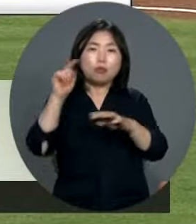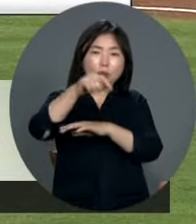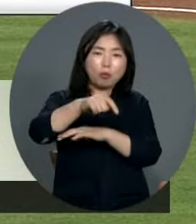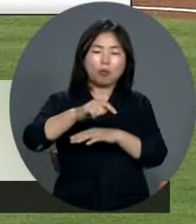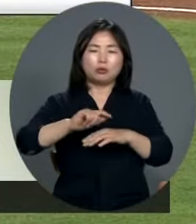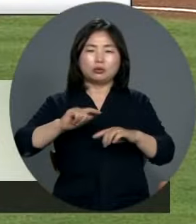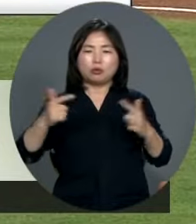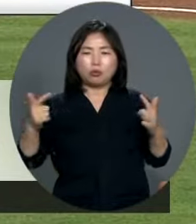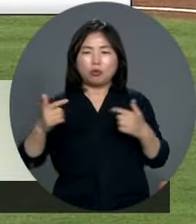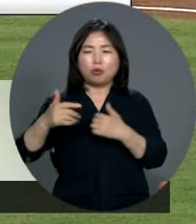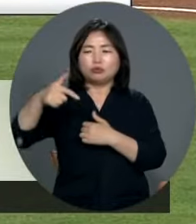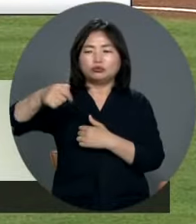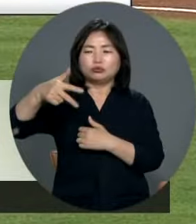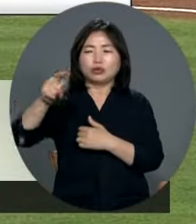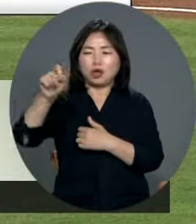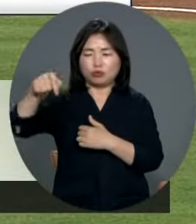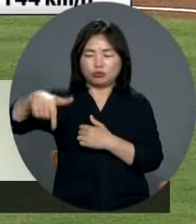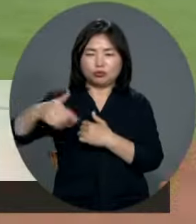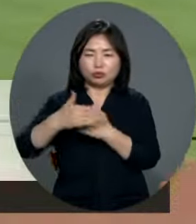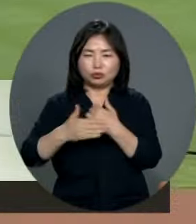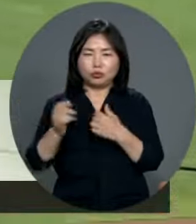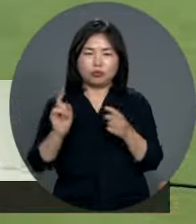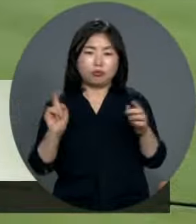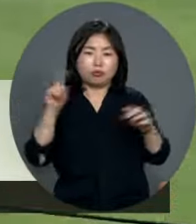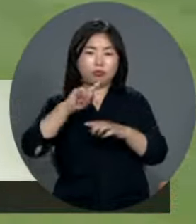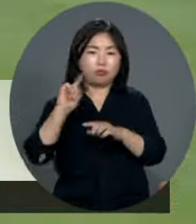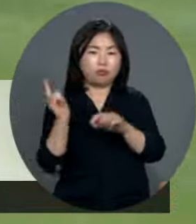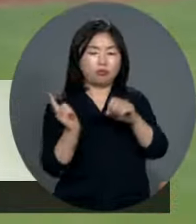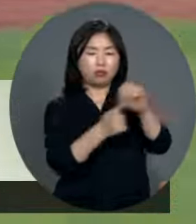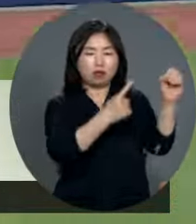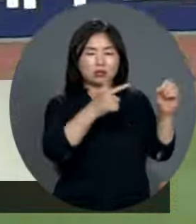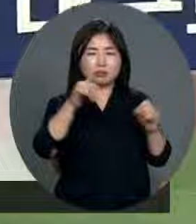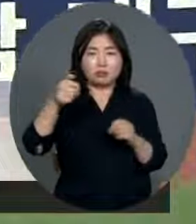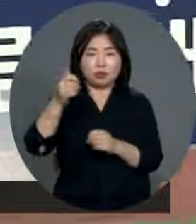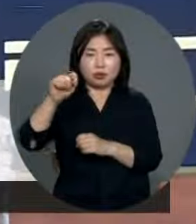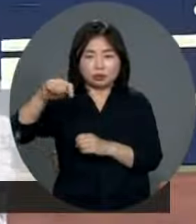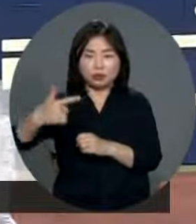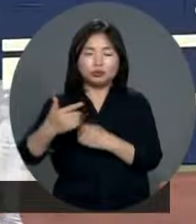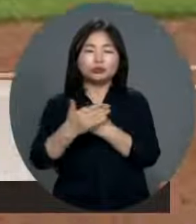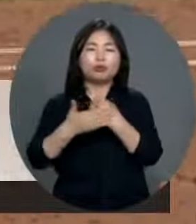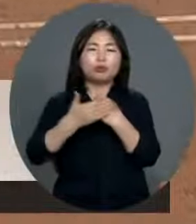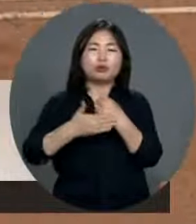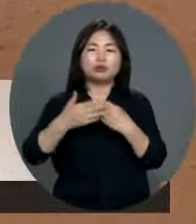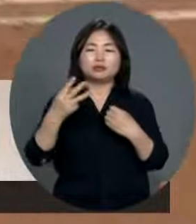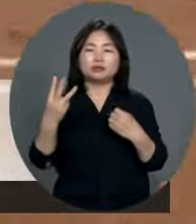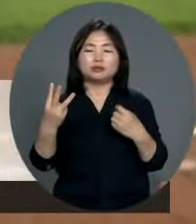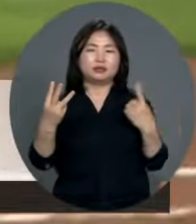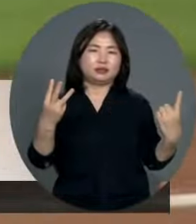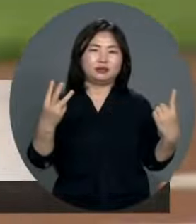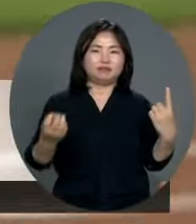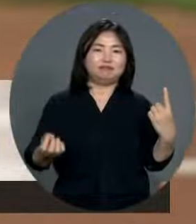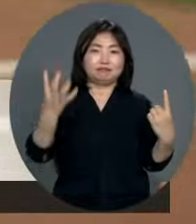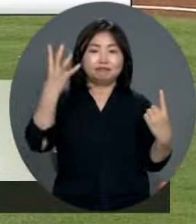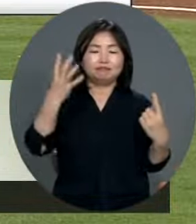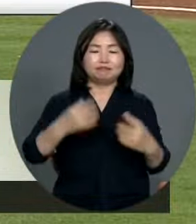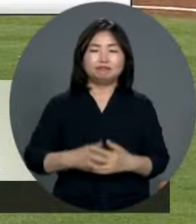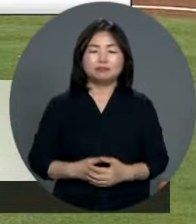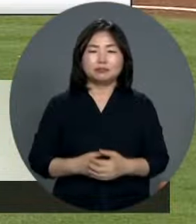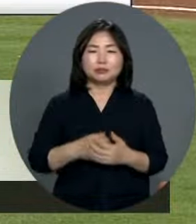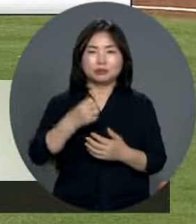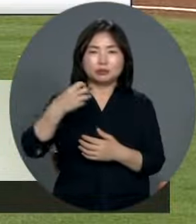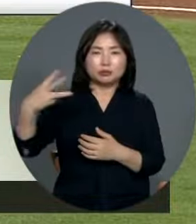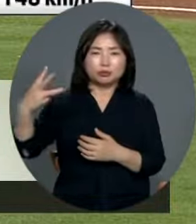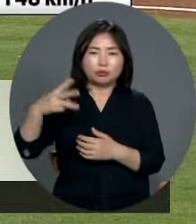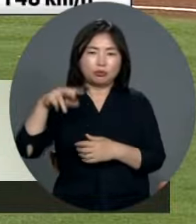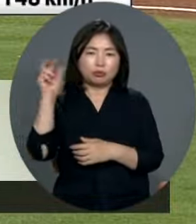멀티 히트를 기록한 구자욱, 결승타를 기록한 김태훈의 활약에 힘입어 3-1 승리를 거뒀습니다.